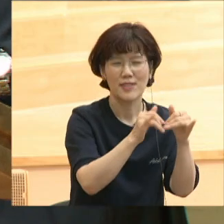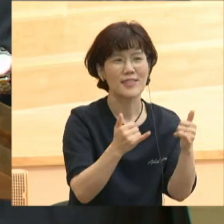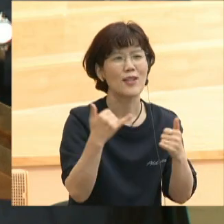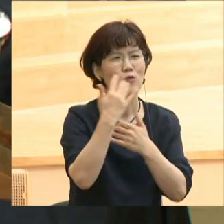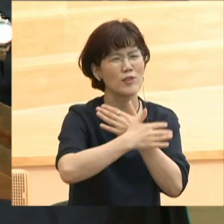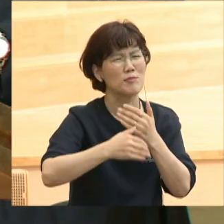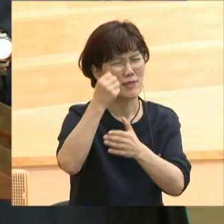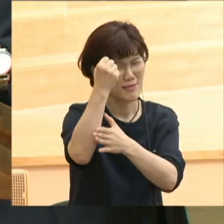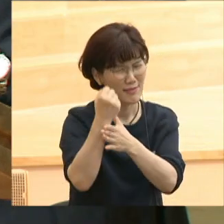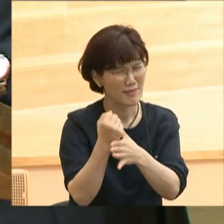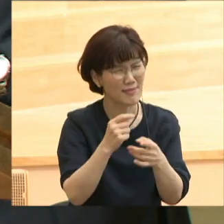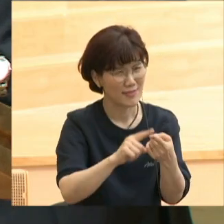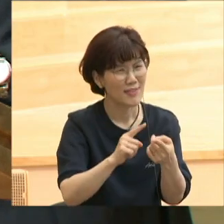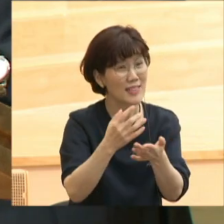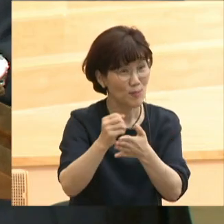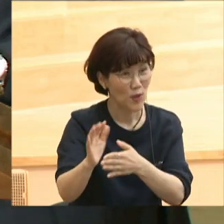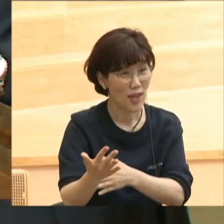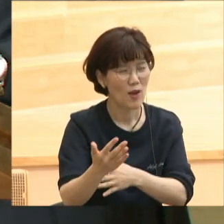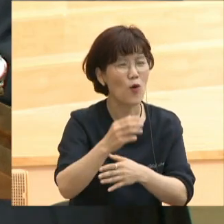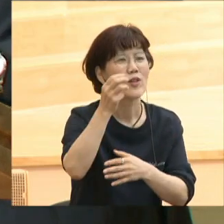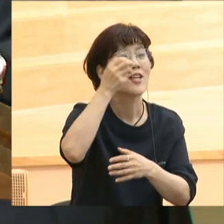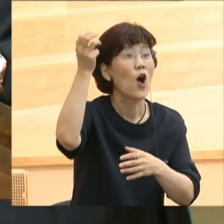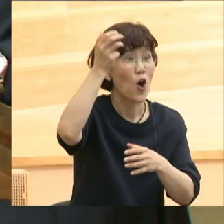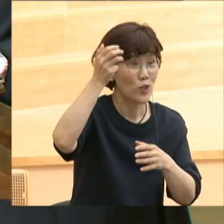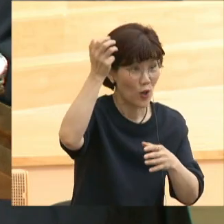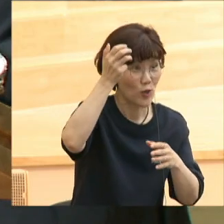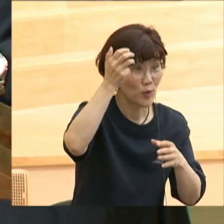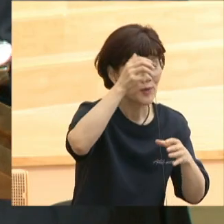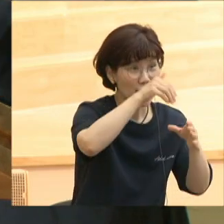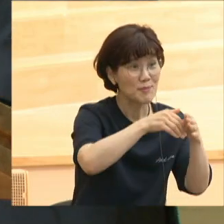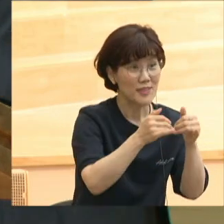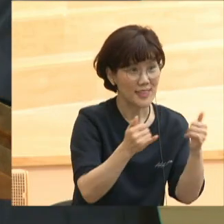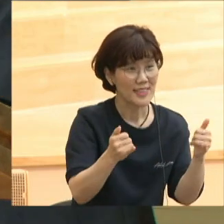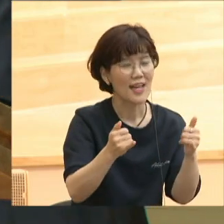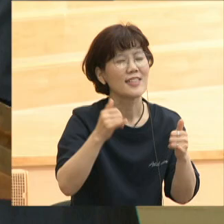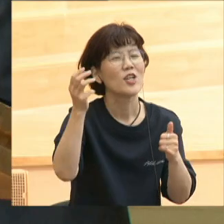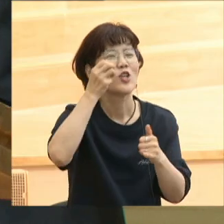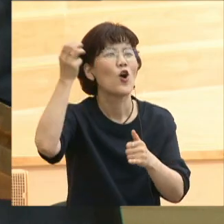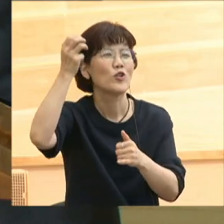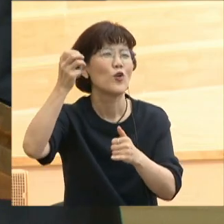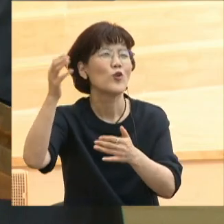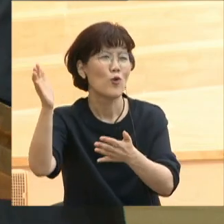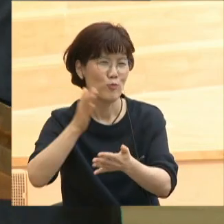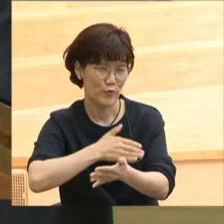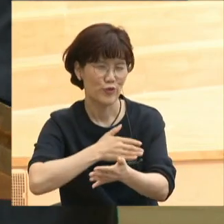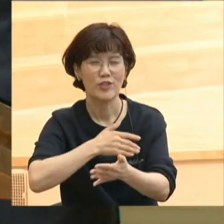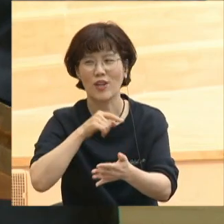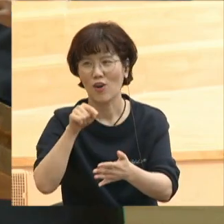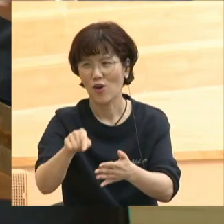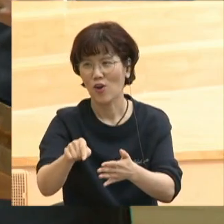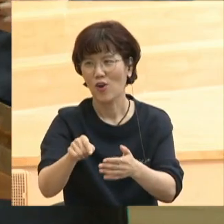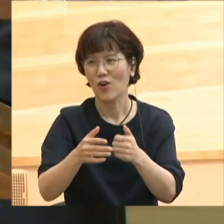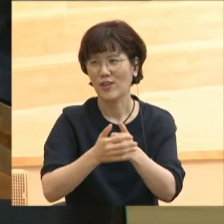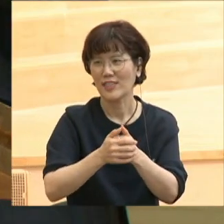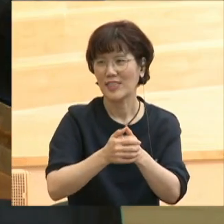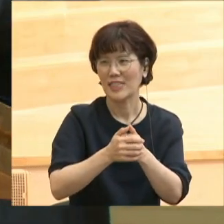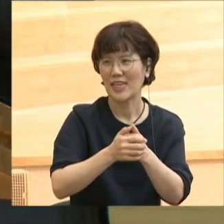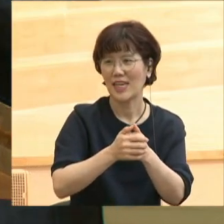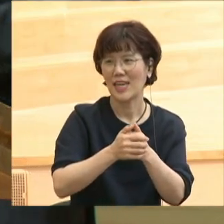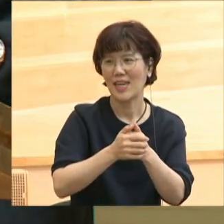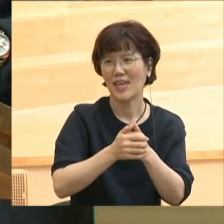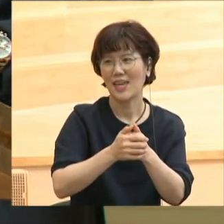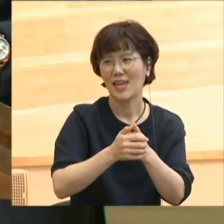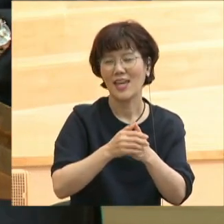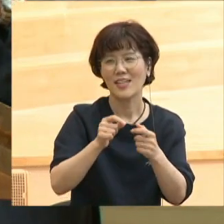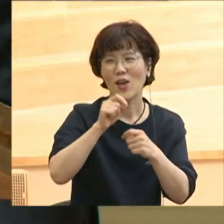것, 성령을 위해서 심는 자는 성령으로부터 영생을 거두리라. 이제 두 밭이 있다는 거, 하나는 육체라는 밭이 있고 하나는